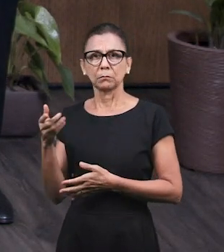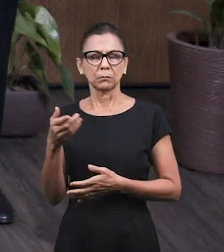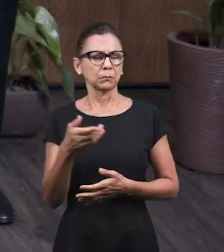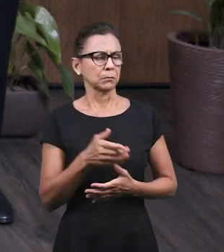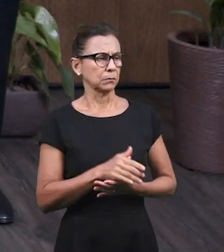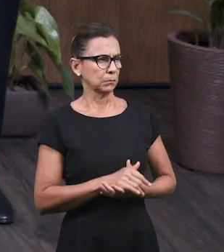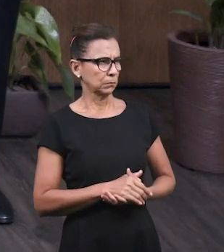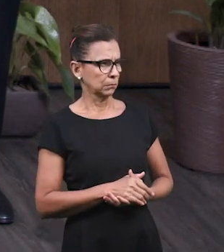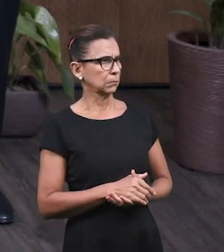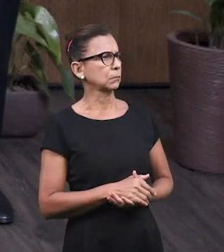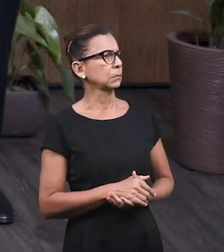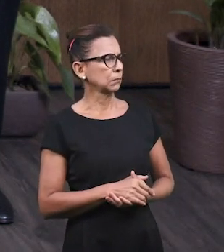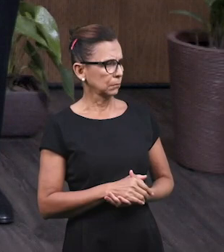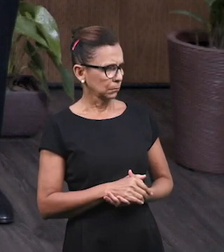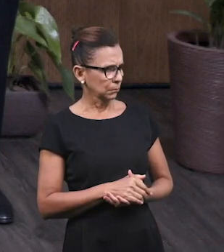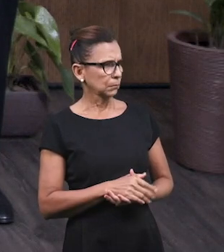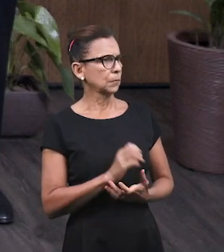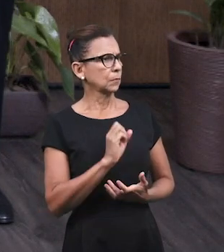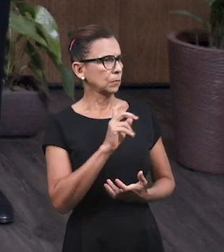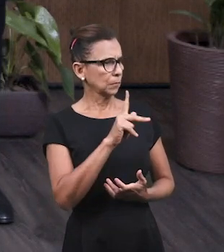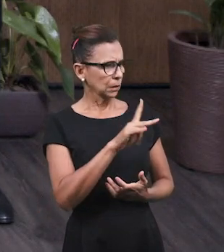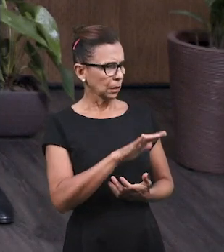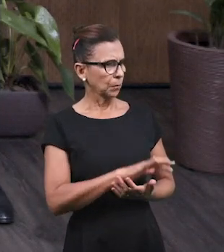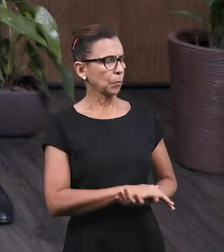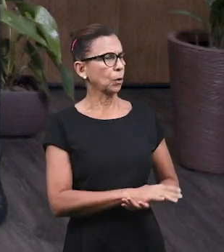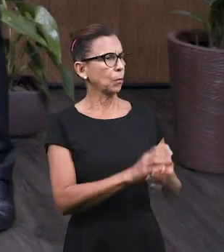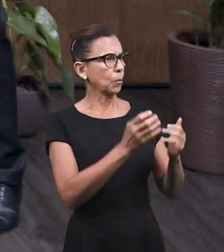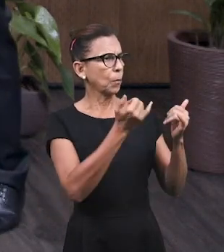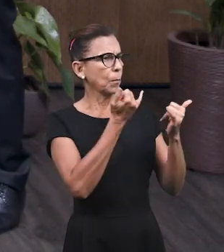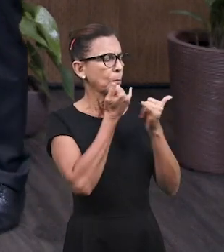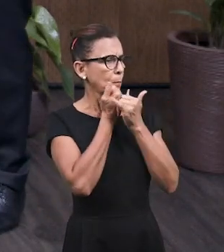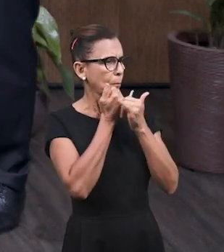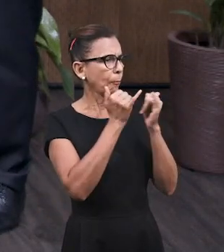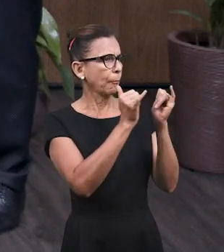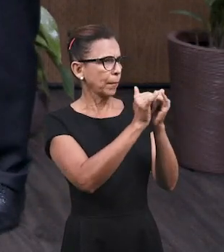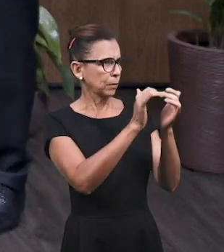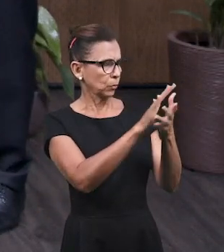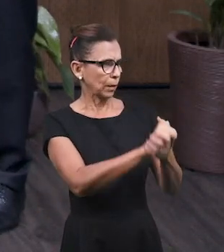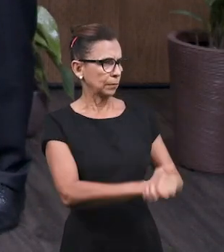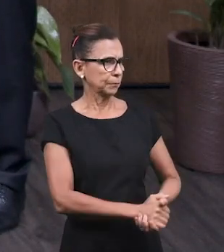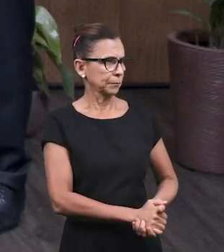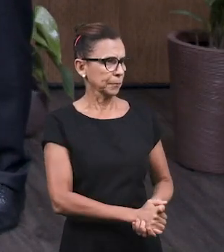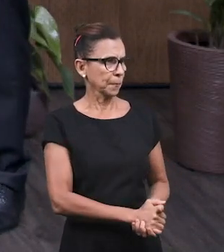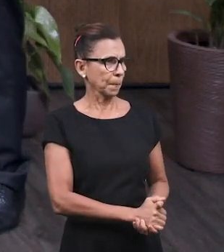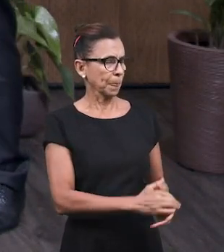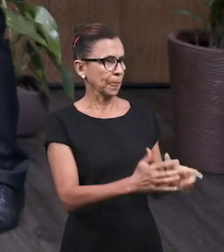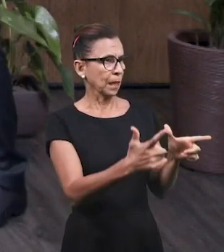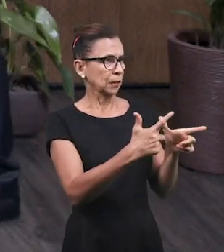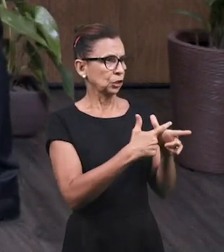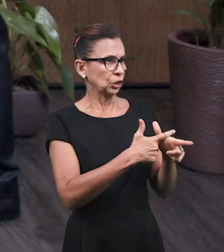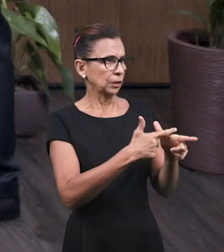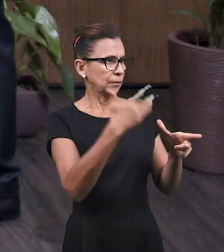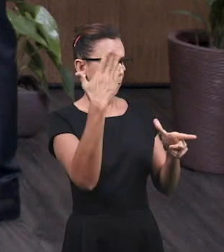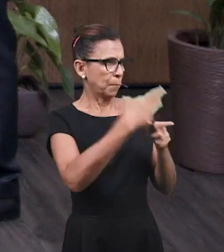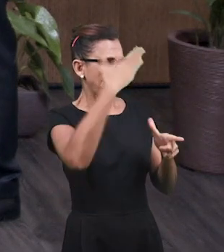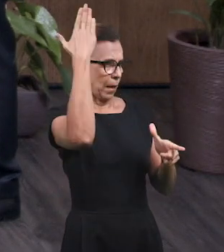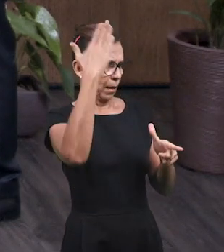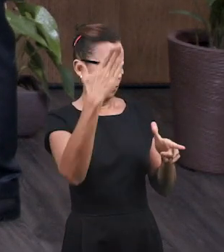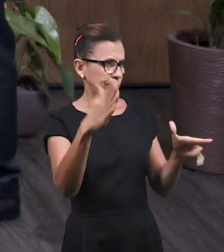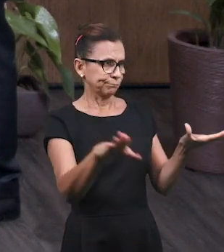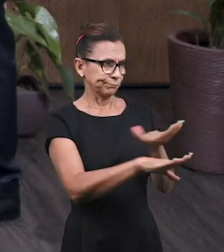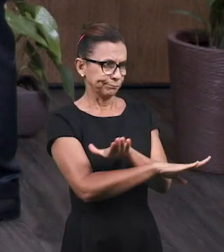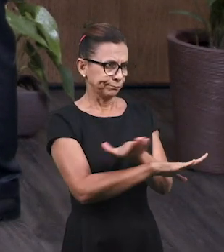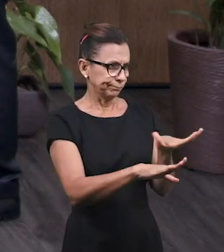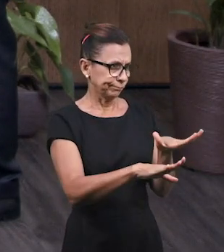de la miséricorde, ce qui a ému le cœur du créancier, qui a pardonné